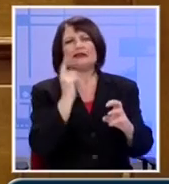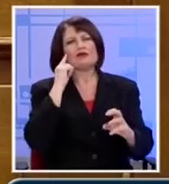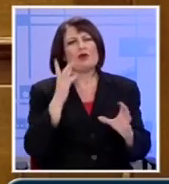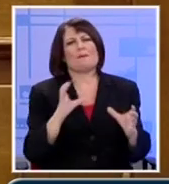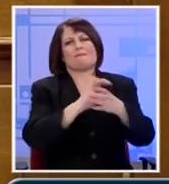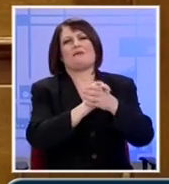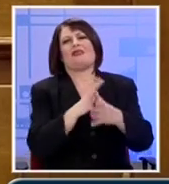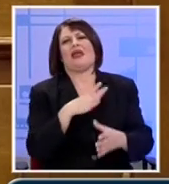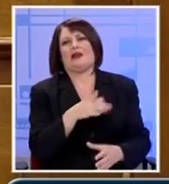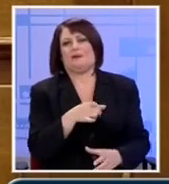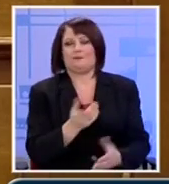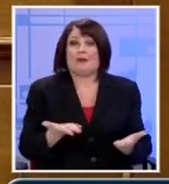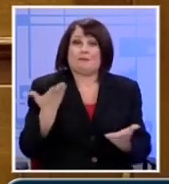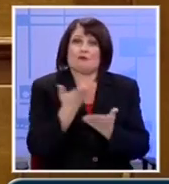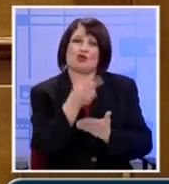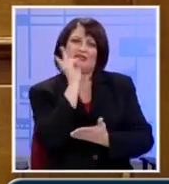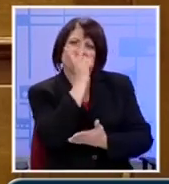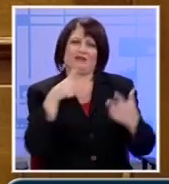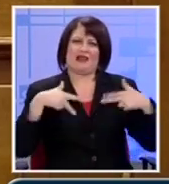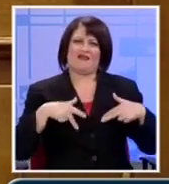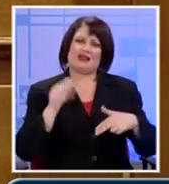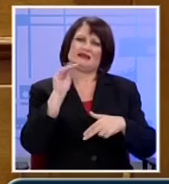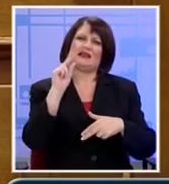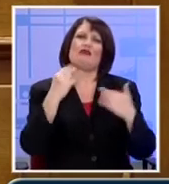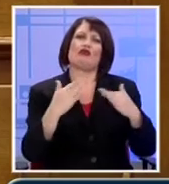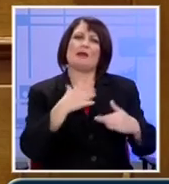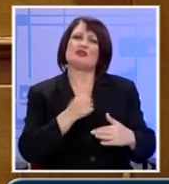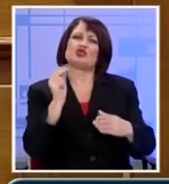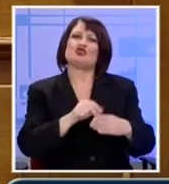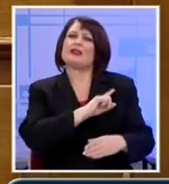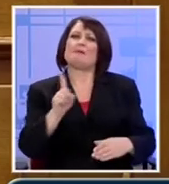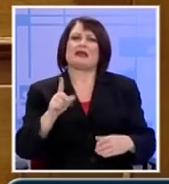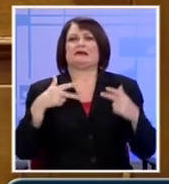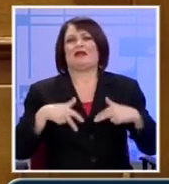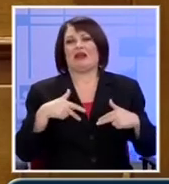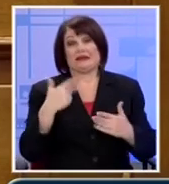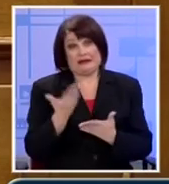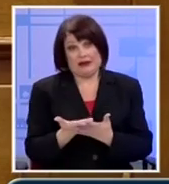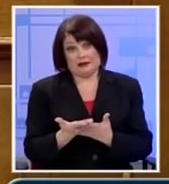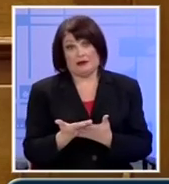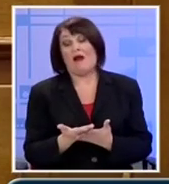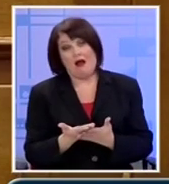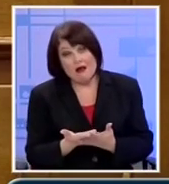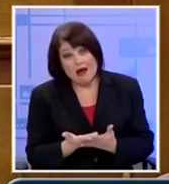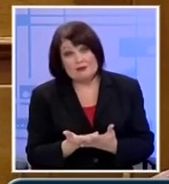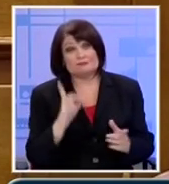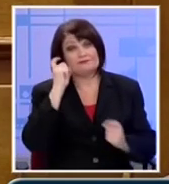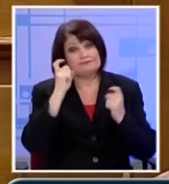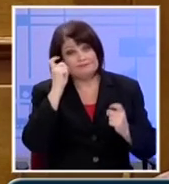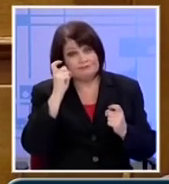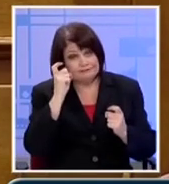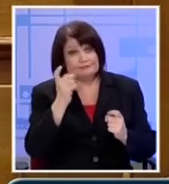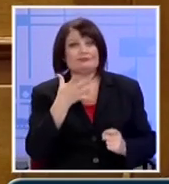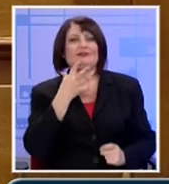προβλήματα. Με την πρόταση δυσπιστίας ζητάτε από τη Βουλή να άρει την εμπιστοσύνη της από την κυβέρνηση. Αλλά η πρότασή σας είναι μια